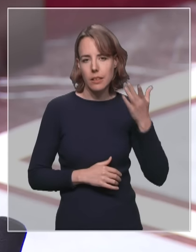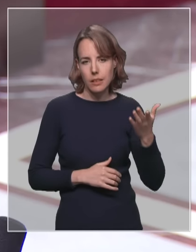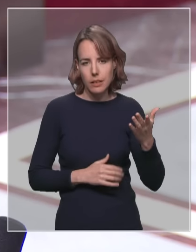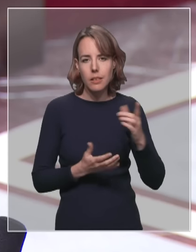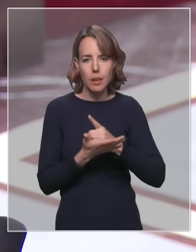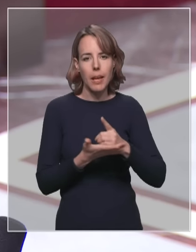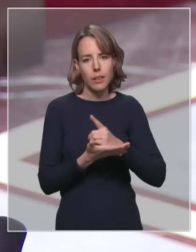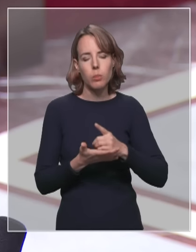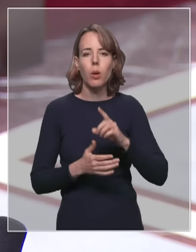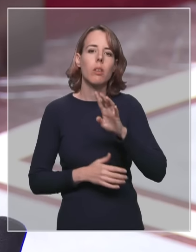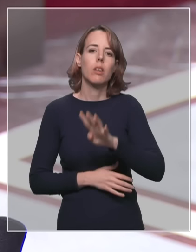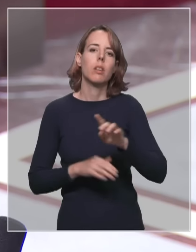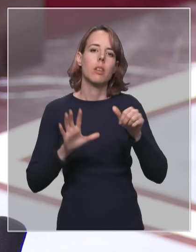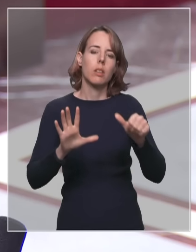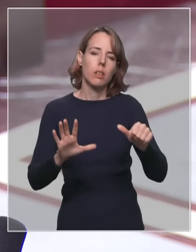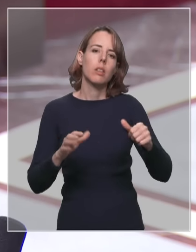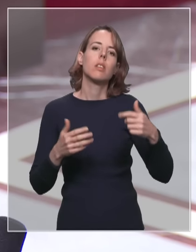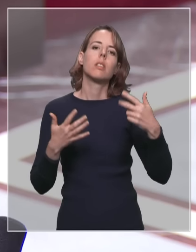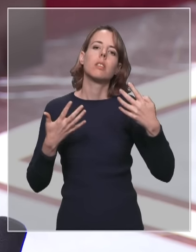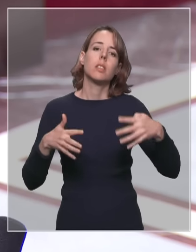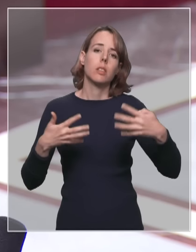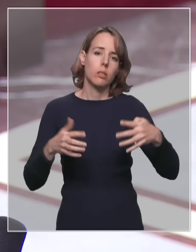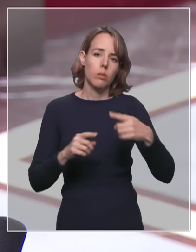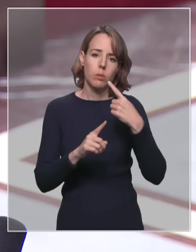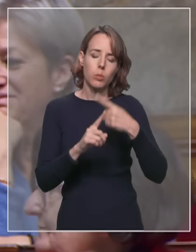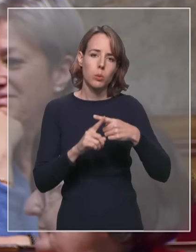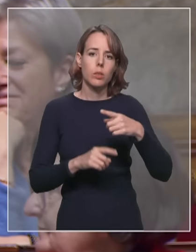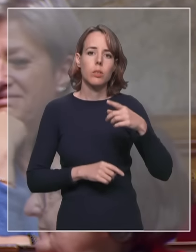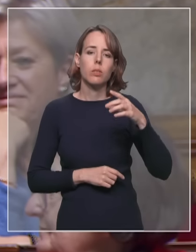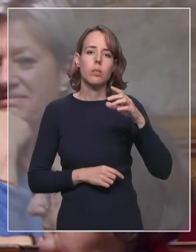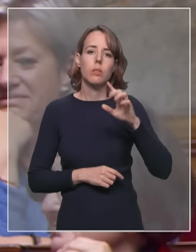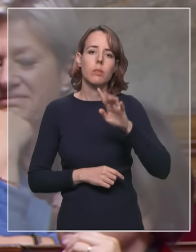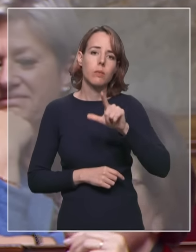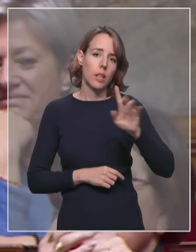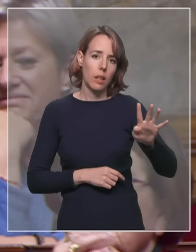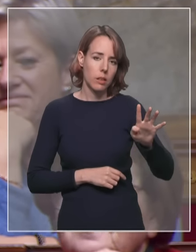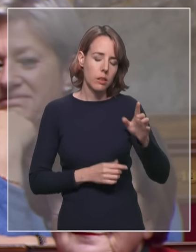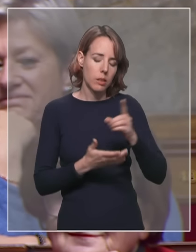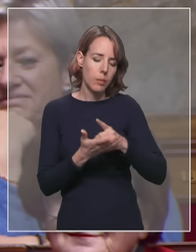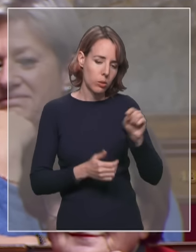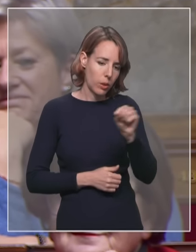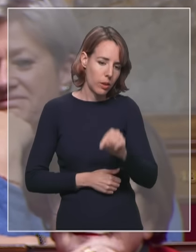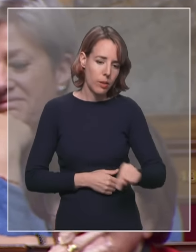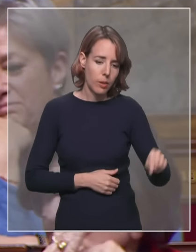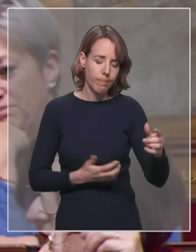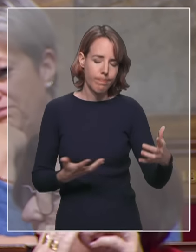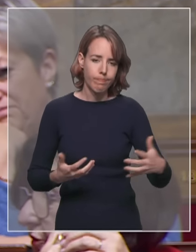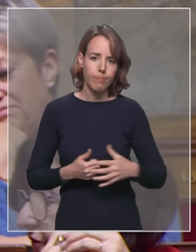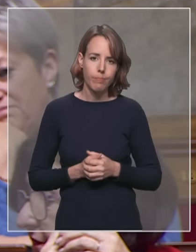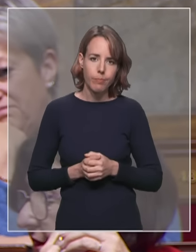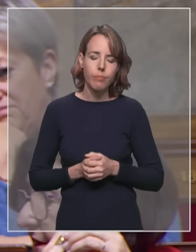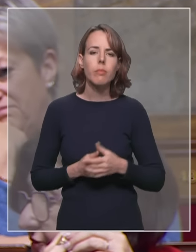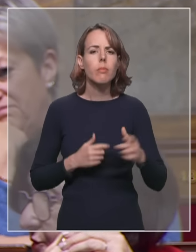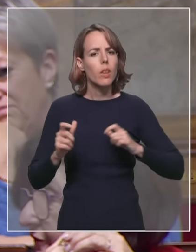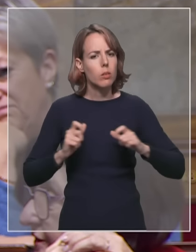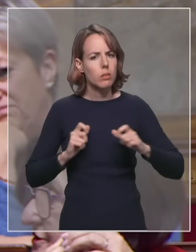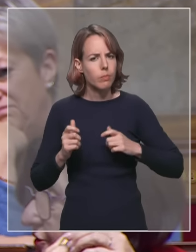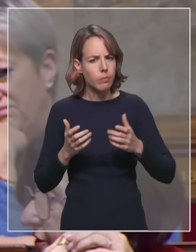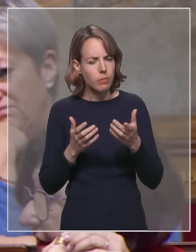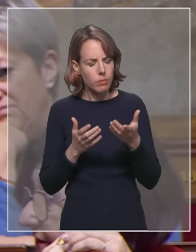Lot, dans la Corrèze et en Dordogne. Plusieurs députés comme Fabrice Brun ou Frédéric Meunier m'ont alerté